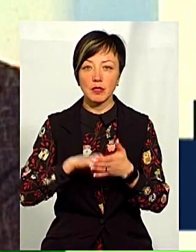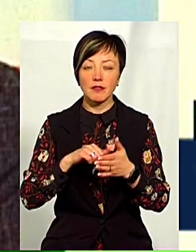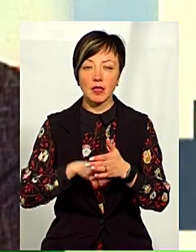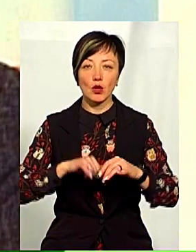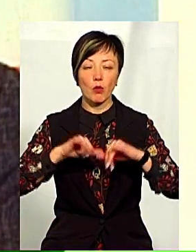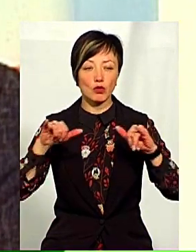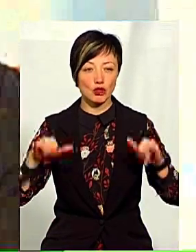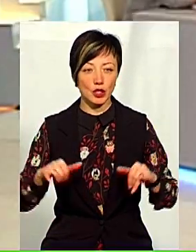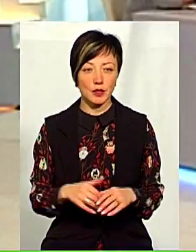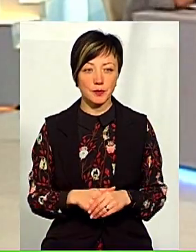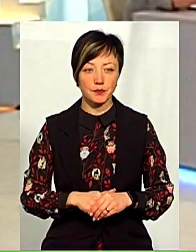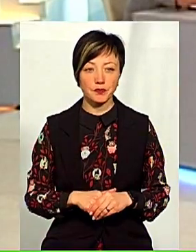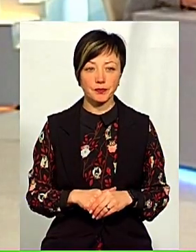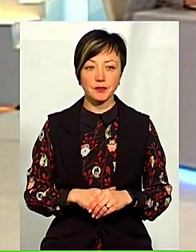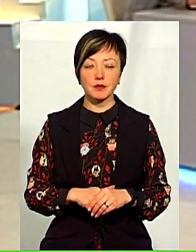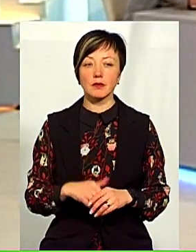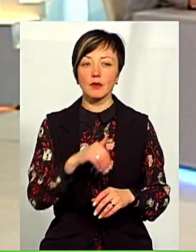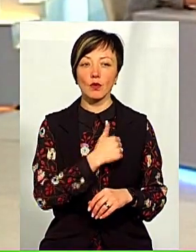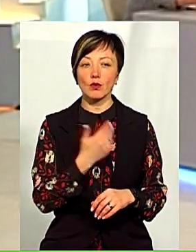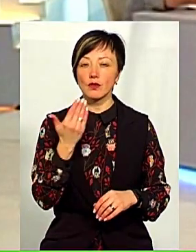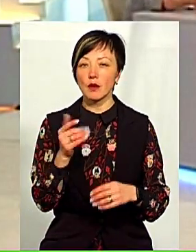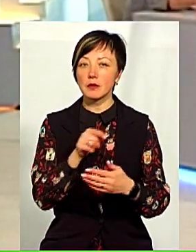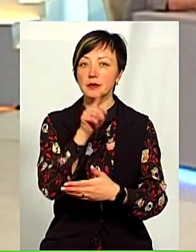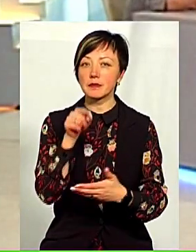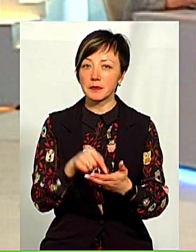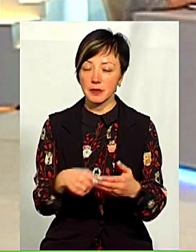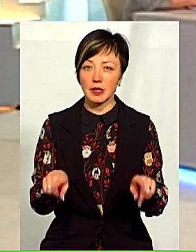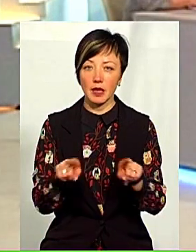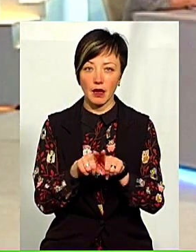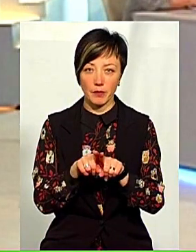поширення. От хочу вам таке запитання поставити.